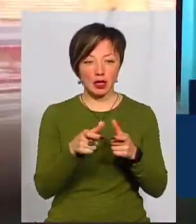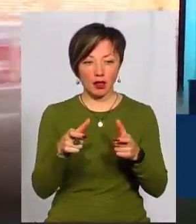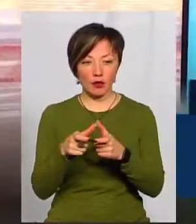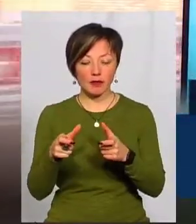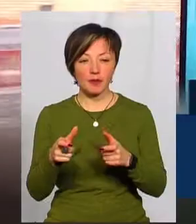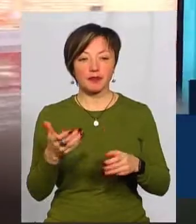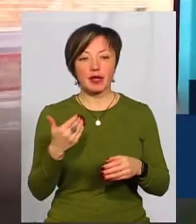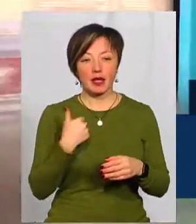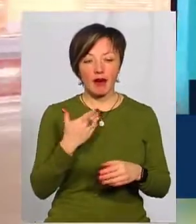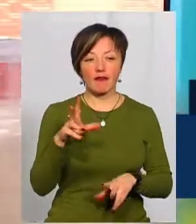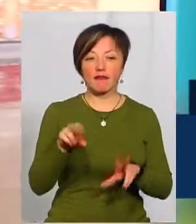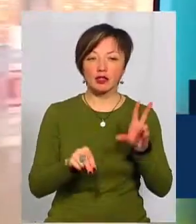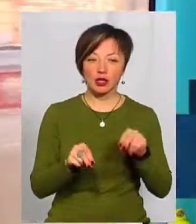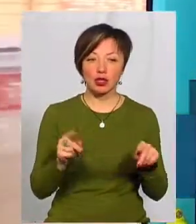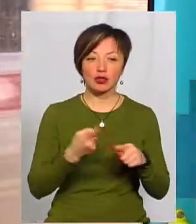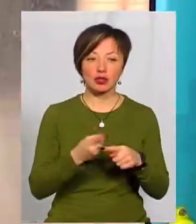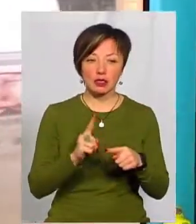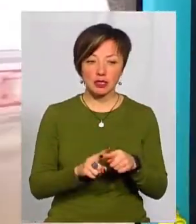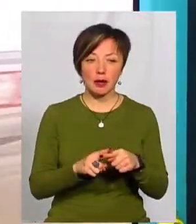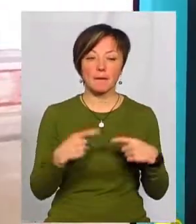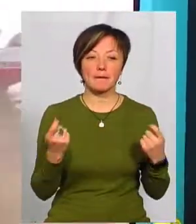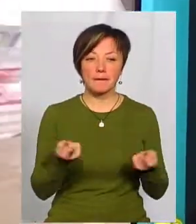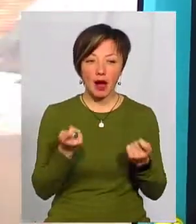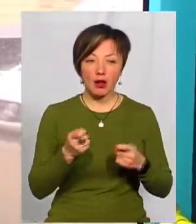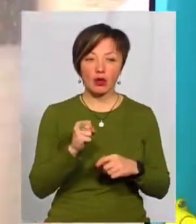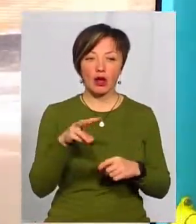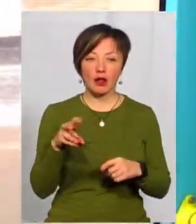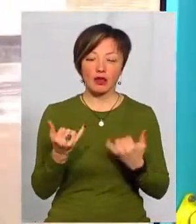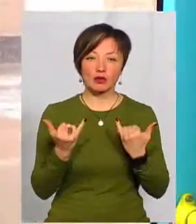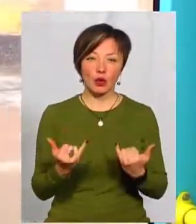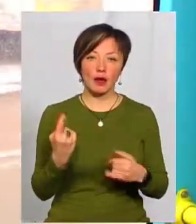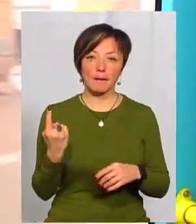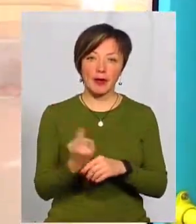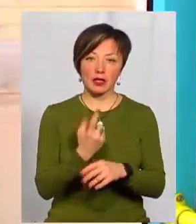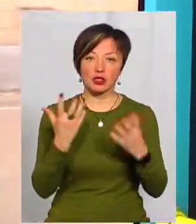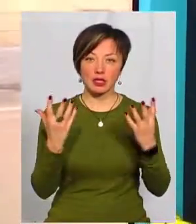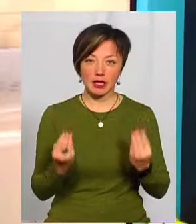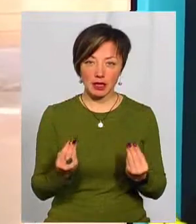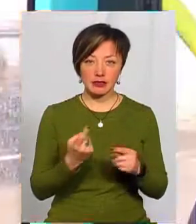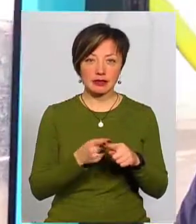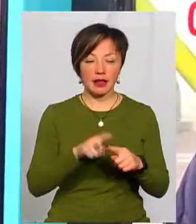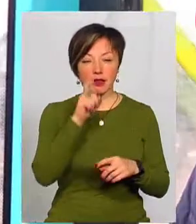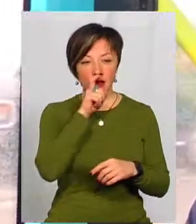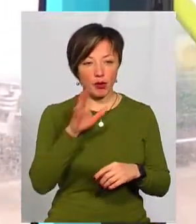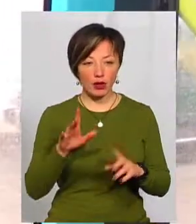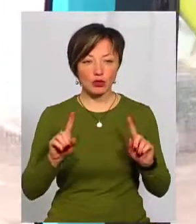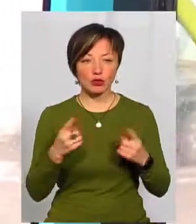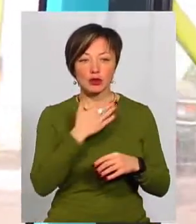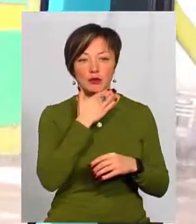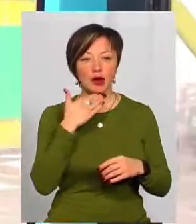Ну, я вважаю, що це, звісно, мало, але сьогодні перший день, то як для першого дня, це непогано. Дуже